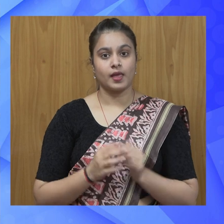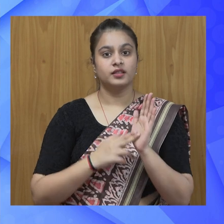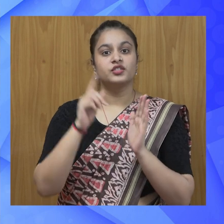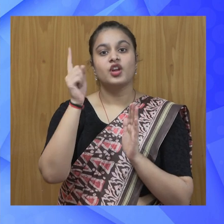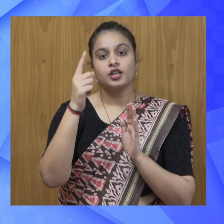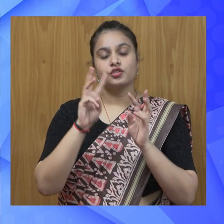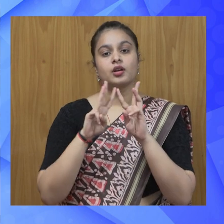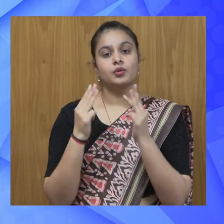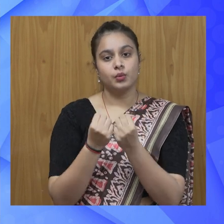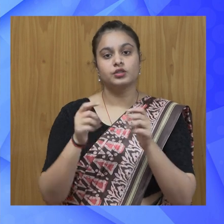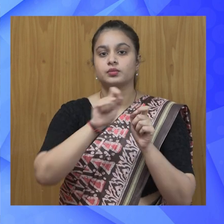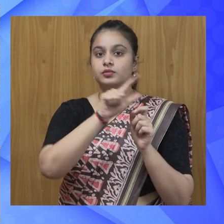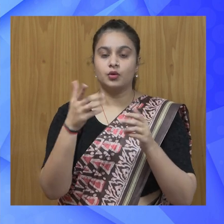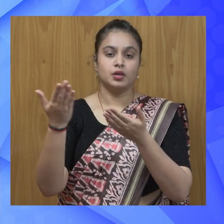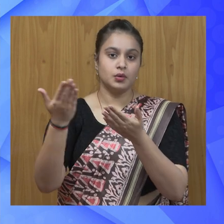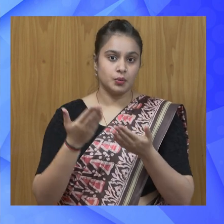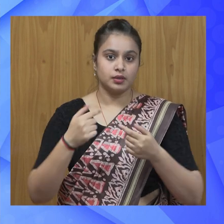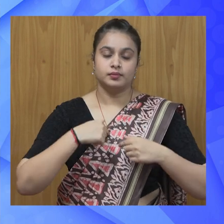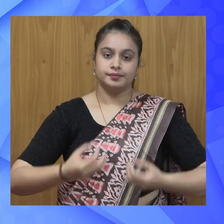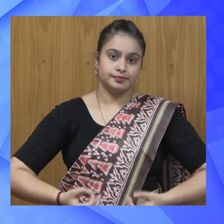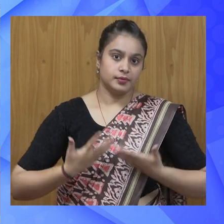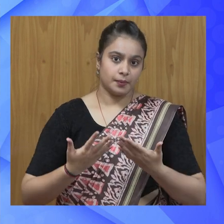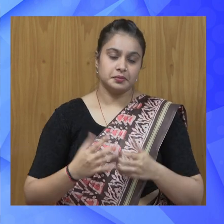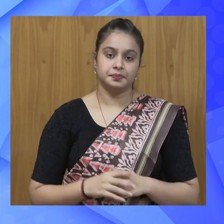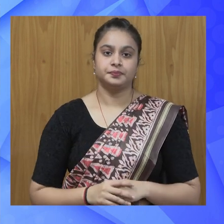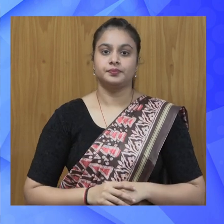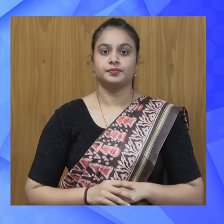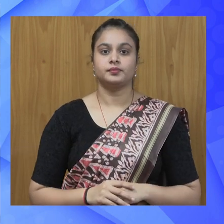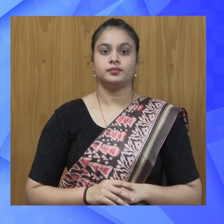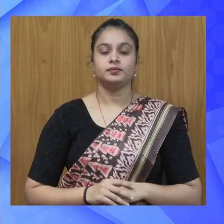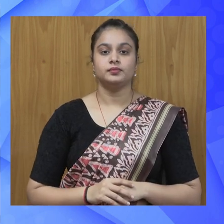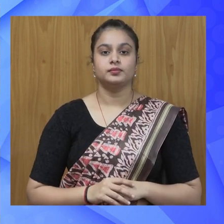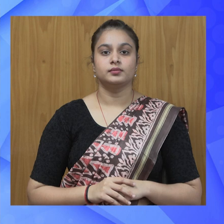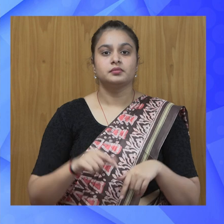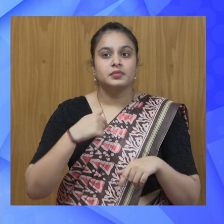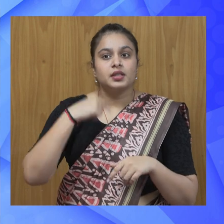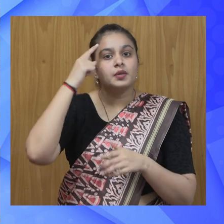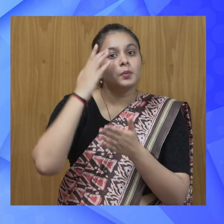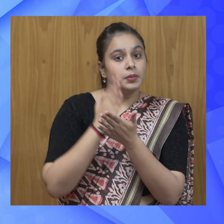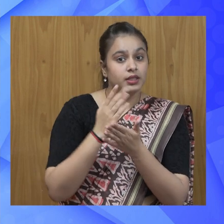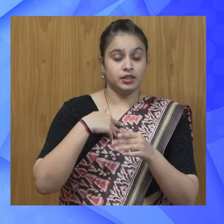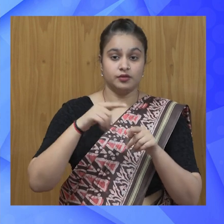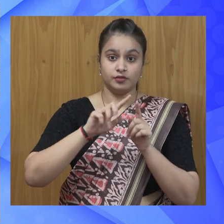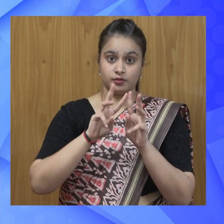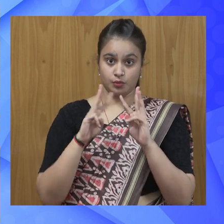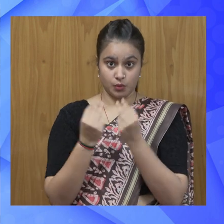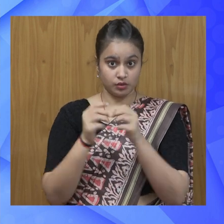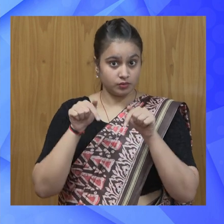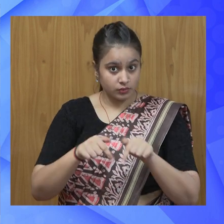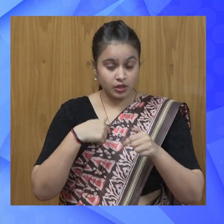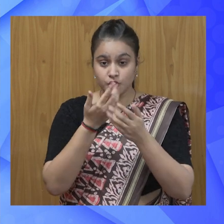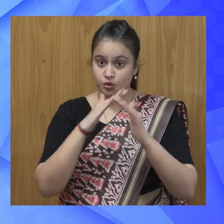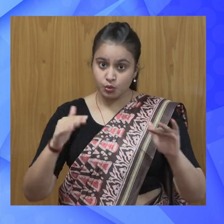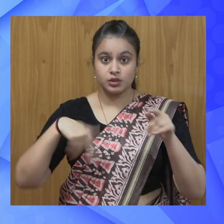वर्कशॉप का उसमें आप सभी का स्वागत करते हुए मुझे बहुत हर्ष और गर्व का महसूस हो रहा है. मुझे यकीन है कि ये वर्कशॉप सभी छात्रों को एक बेहतर